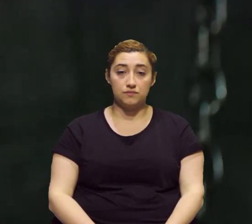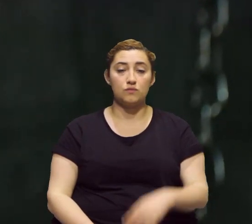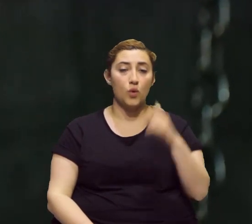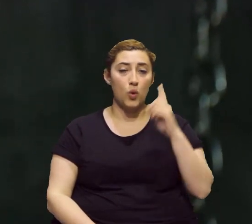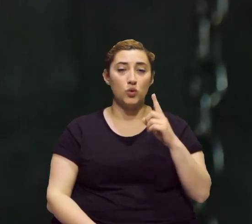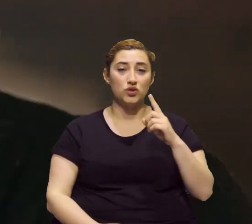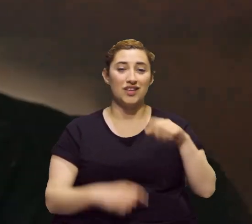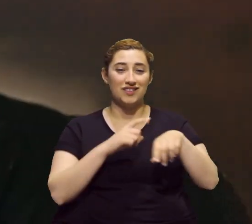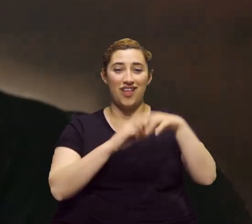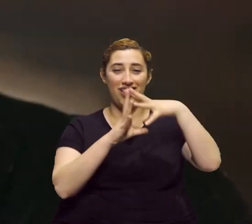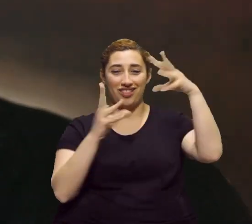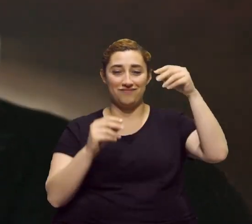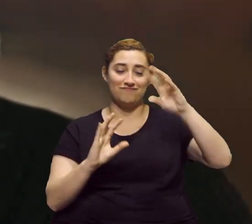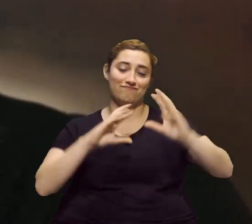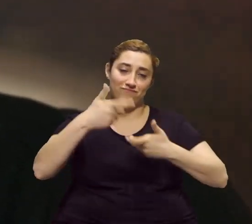Önce kum saati.